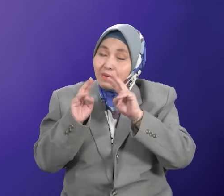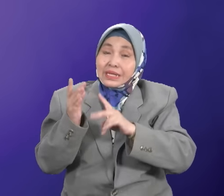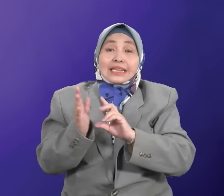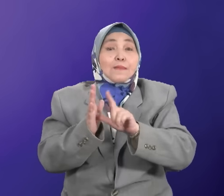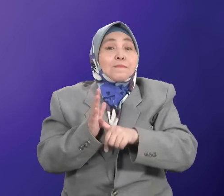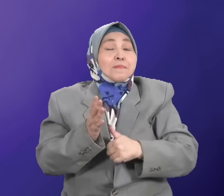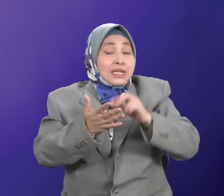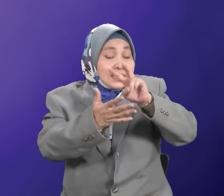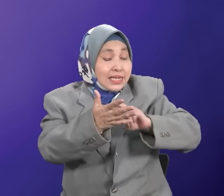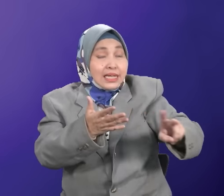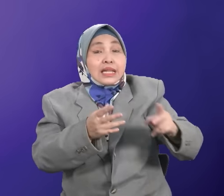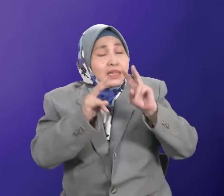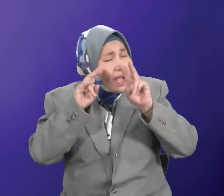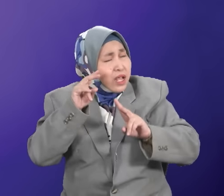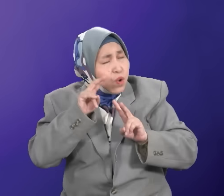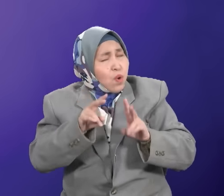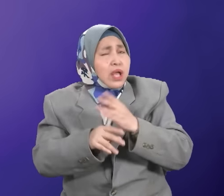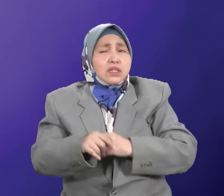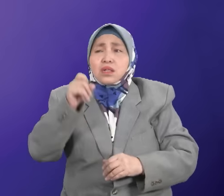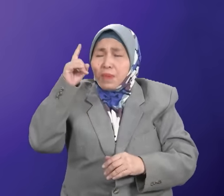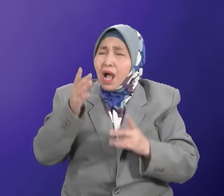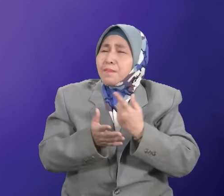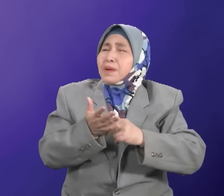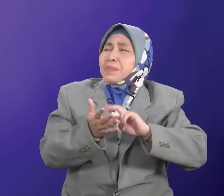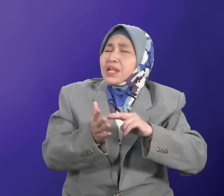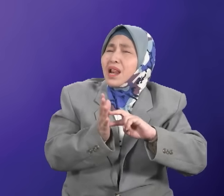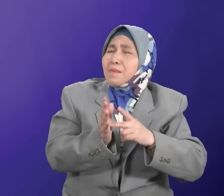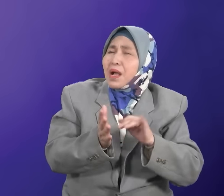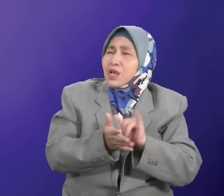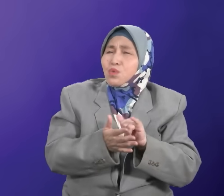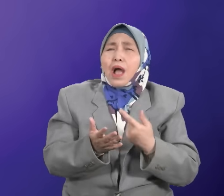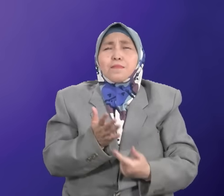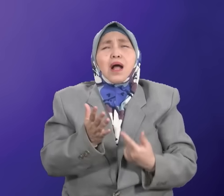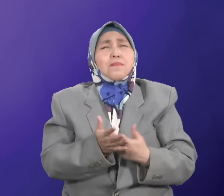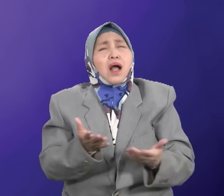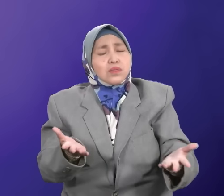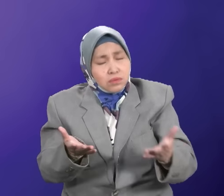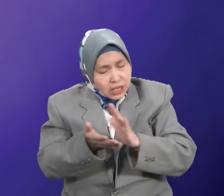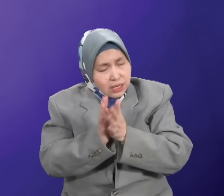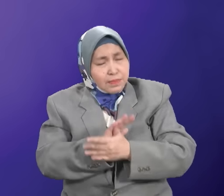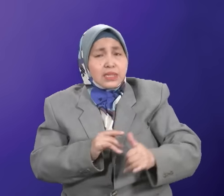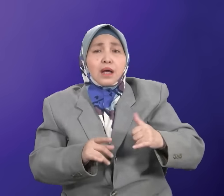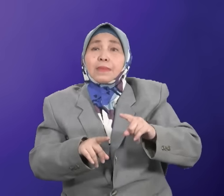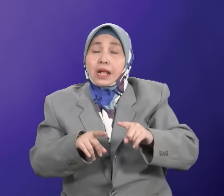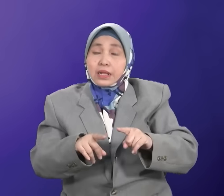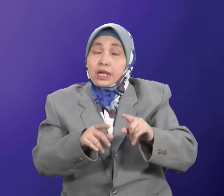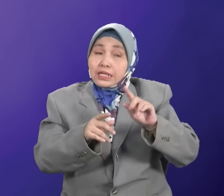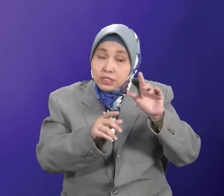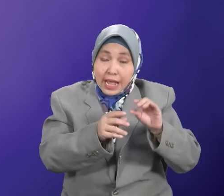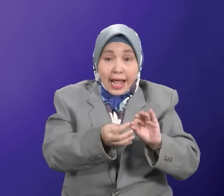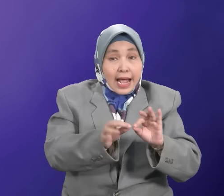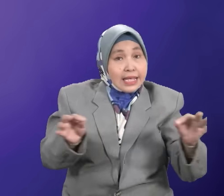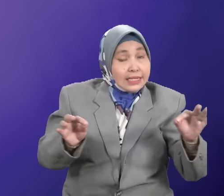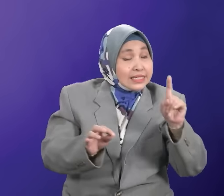baca kita akan melihat dan memahami apa masuk syiar yang sebenarnya kemudian diikuti pada ayat yang ke-159 sifat